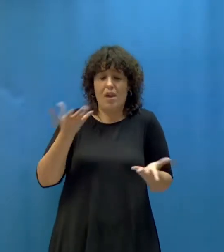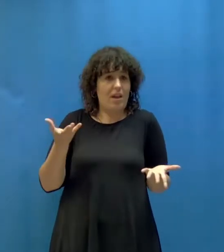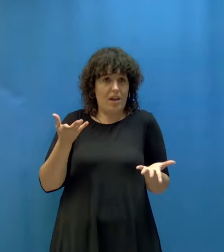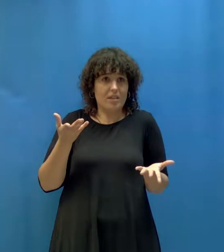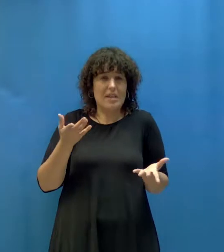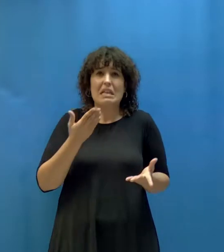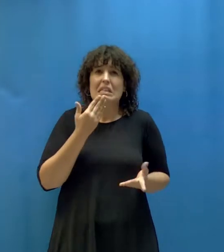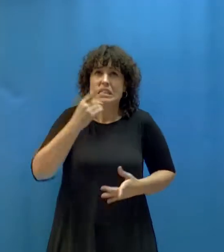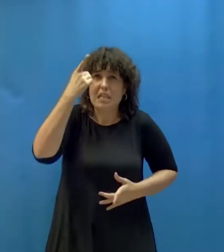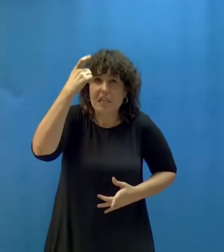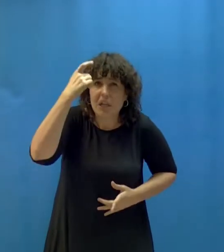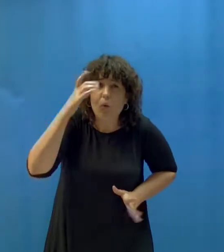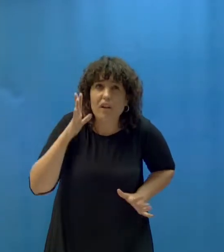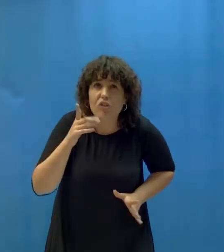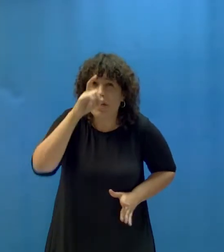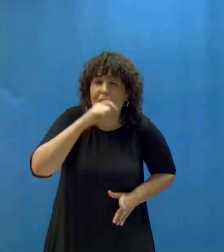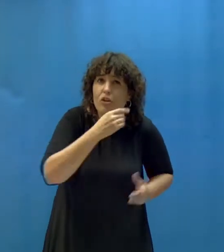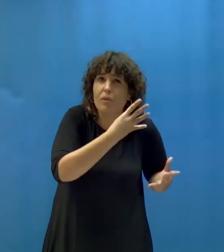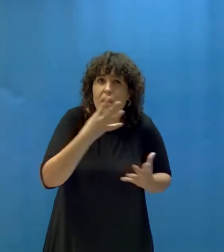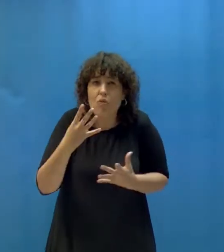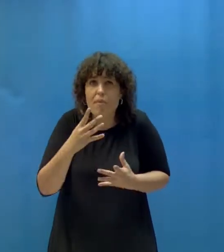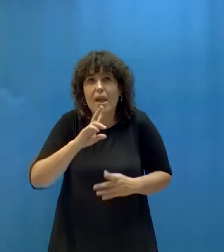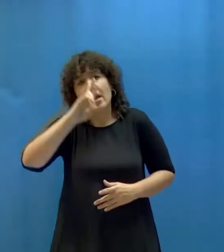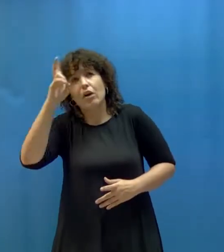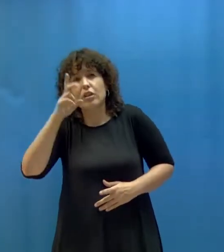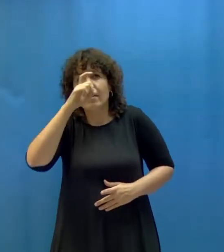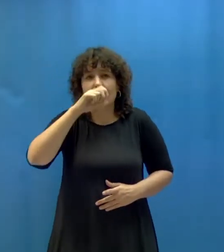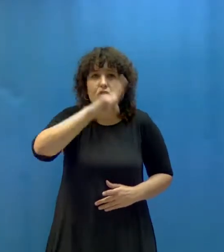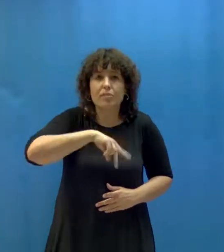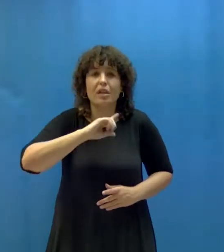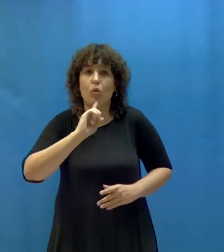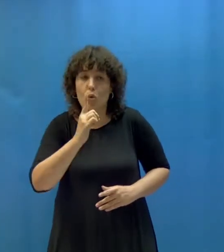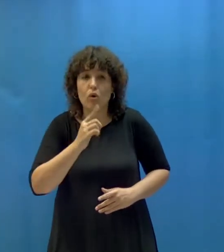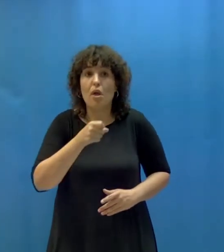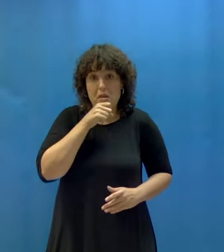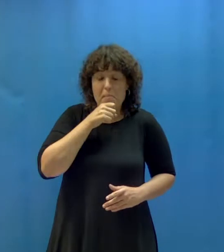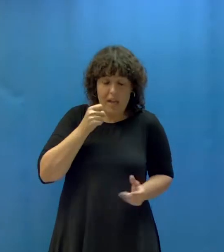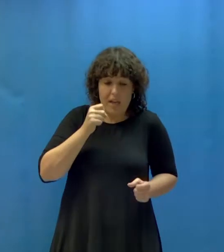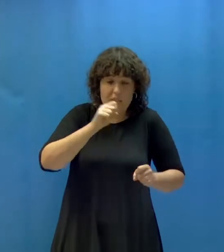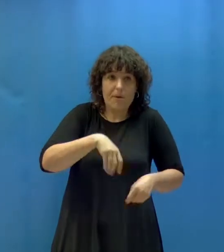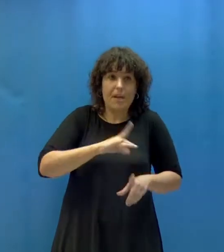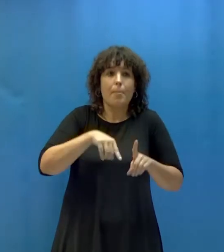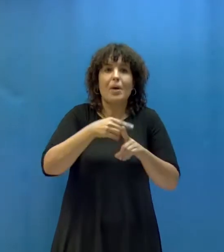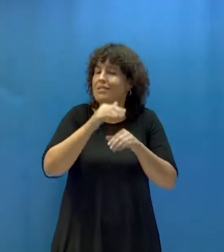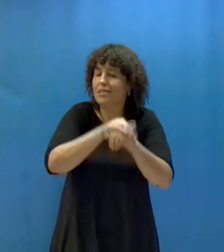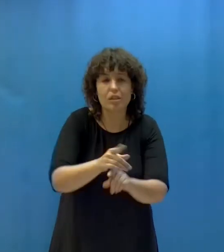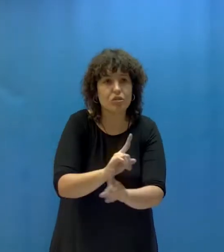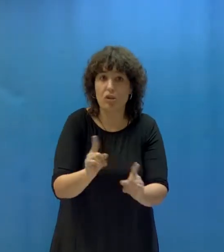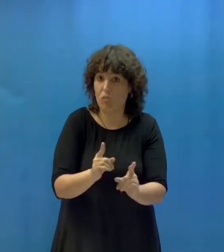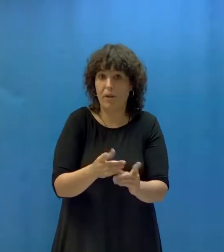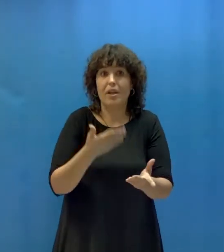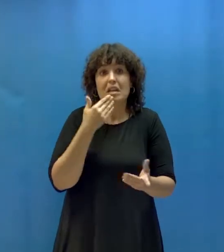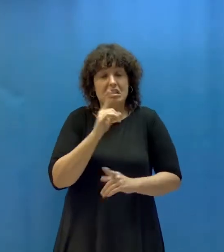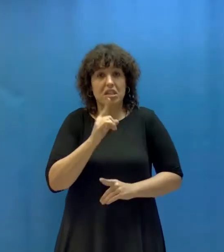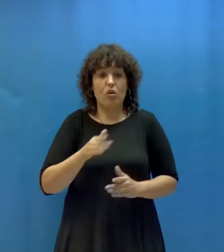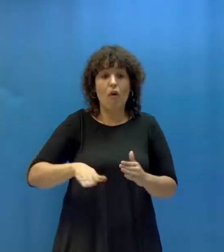mal, és del 99 i l'altra del 2001, però no solament són obsoletes, sinó que s'incomplissen i sols cal pegar una volta per Castelló per veure què